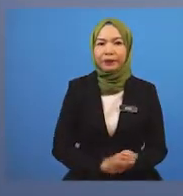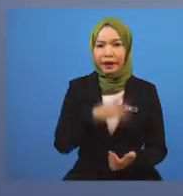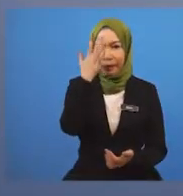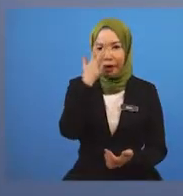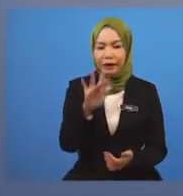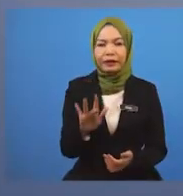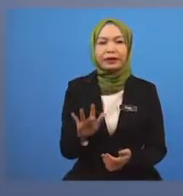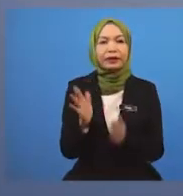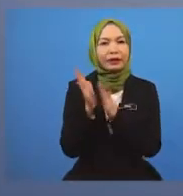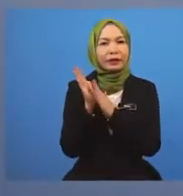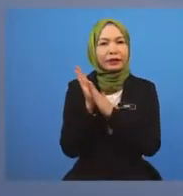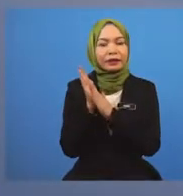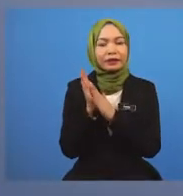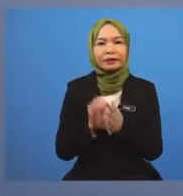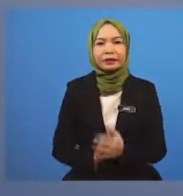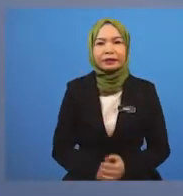murid-murid.